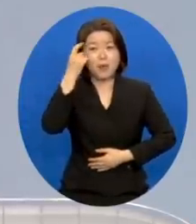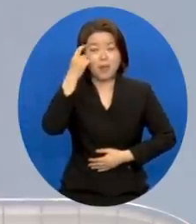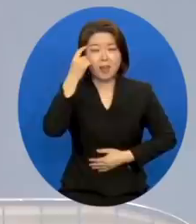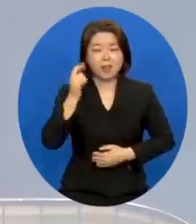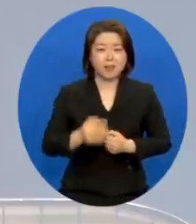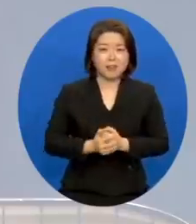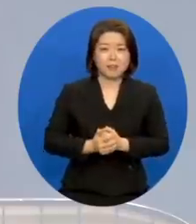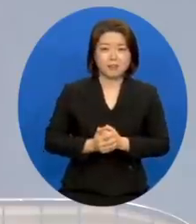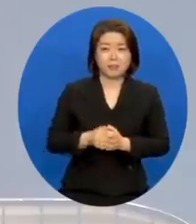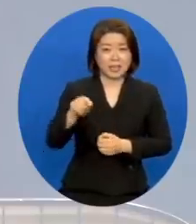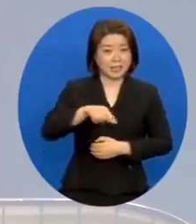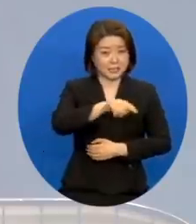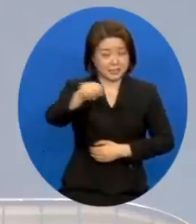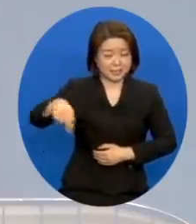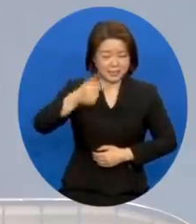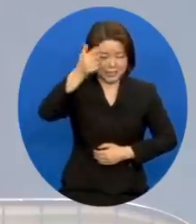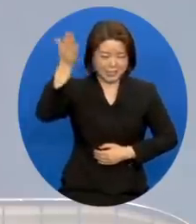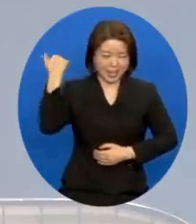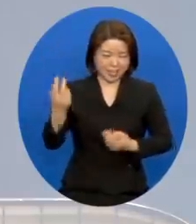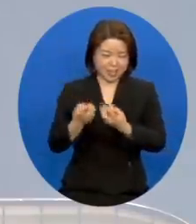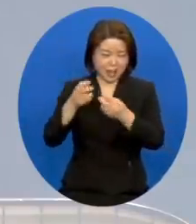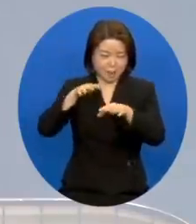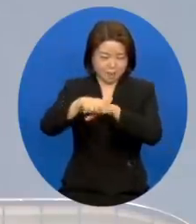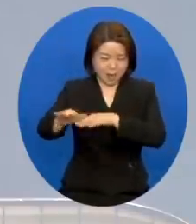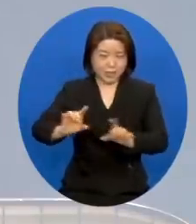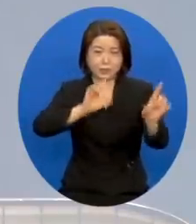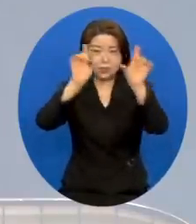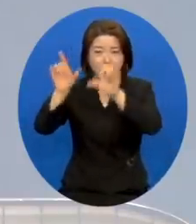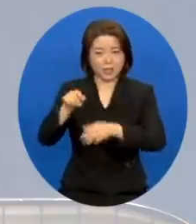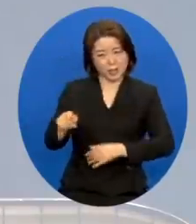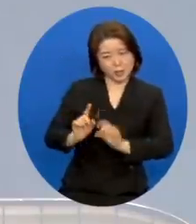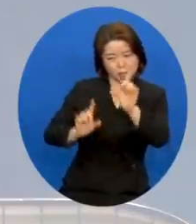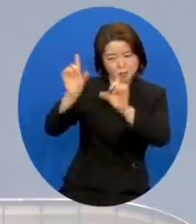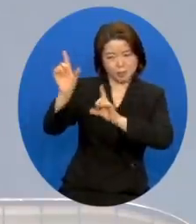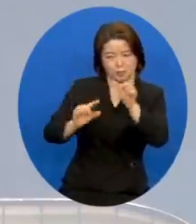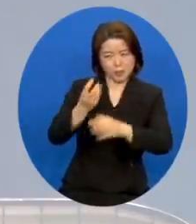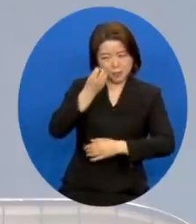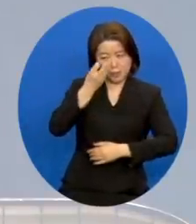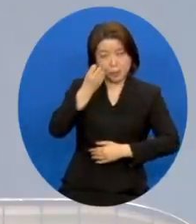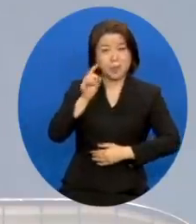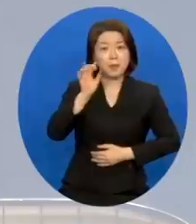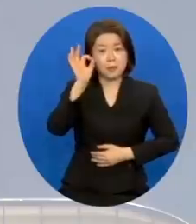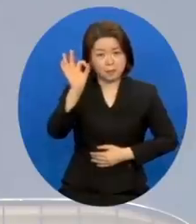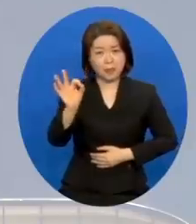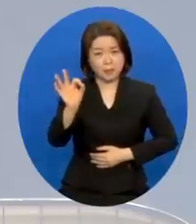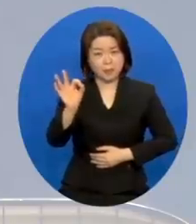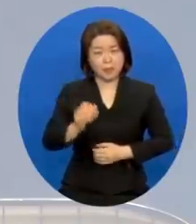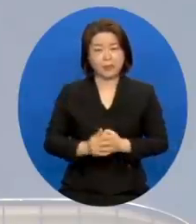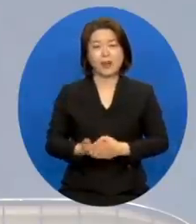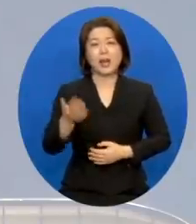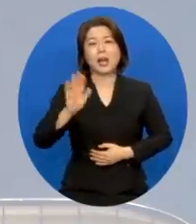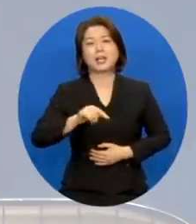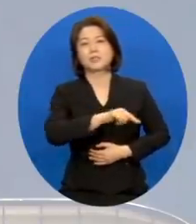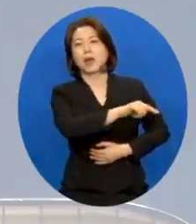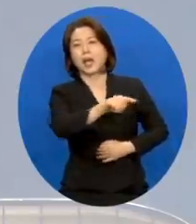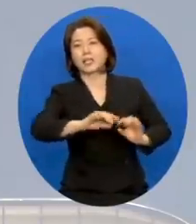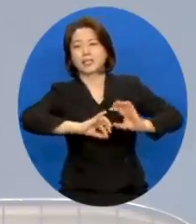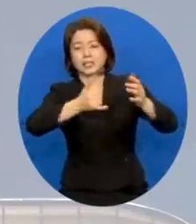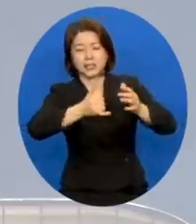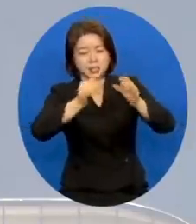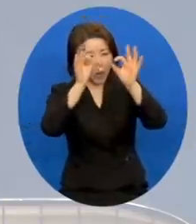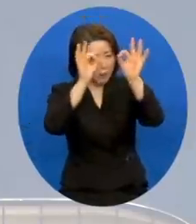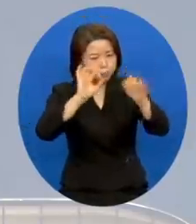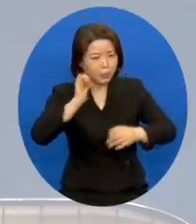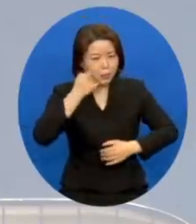아그들이 옛날 방식으로 살아가는 것이 참 독특하게도 하지만 아 이 세상에서는 잘 찾아보기